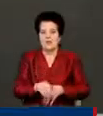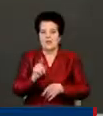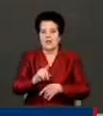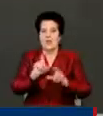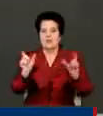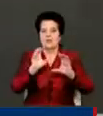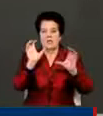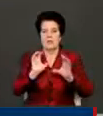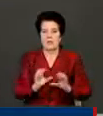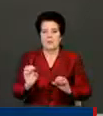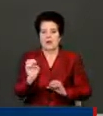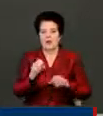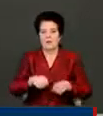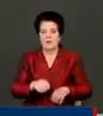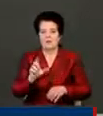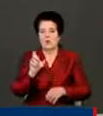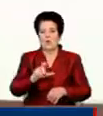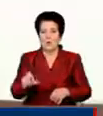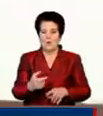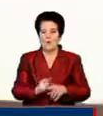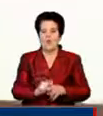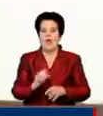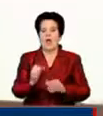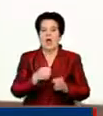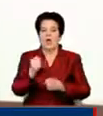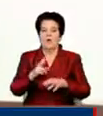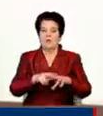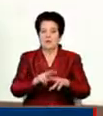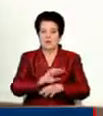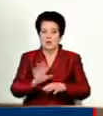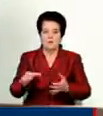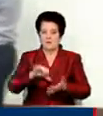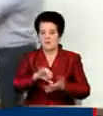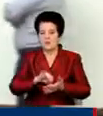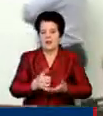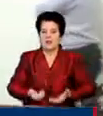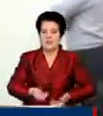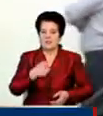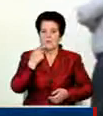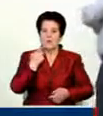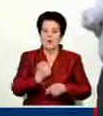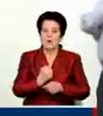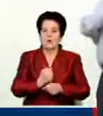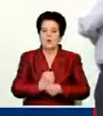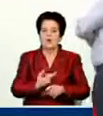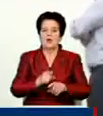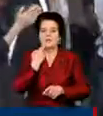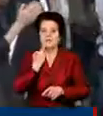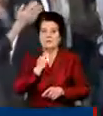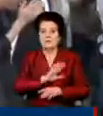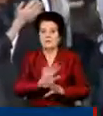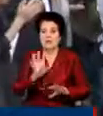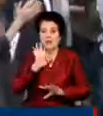Curtea Europeană a Drepturilor Omului. Mai grav, condamnarea înseamnă că nu mai are voie să participe în viața politică, lucru pe care Navalny a spus că îl